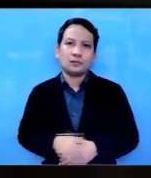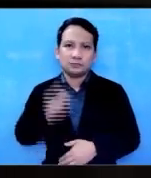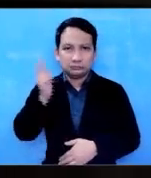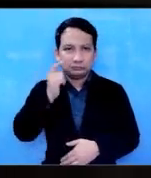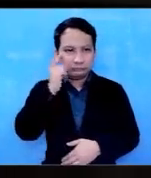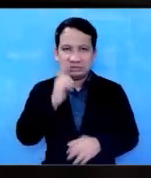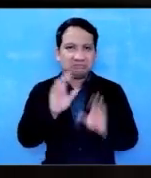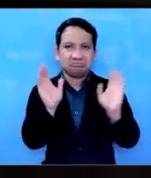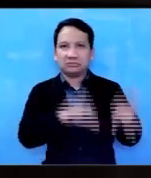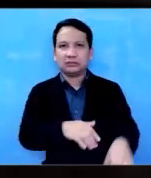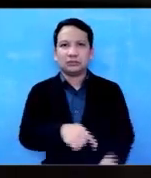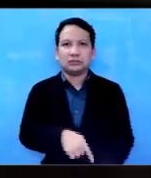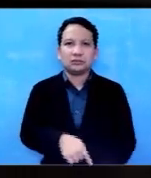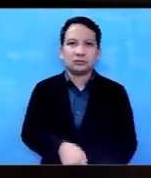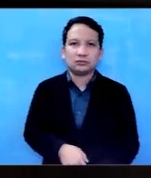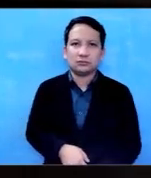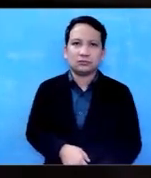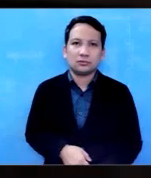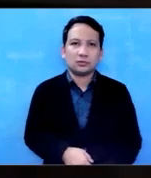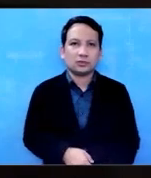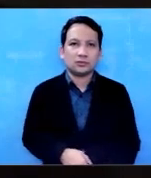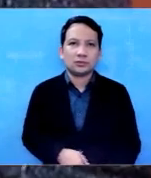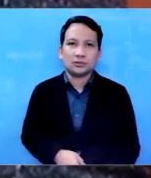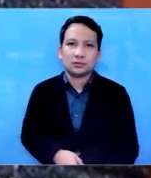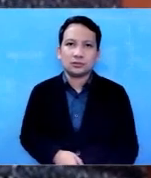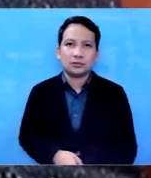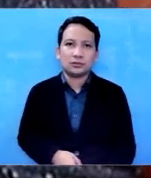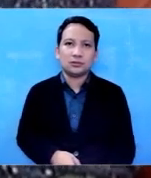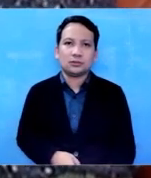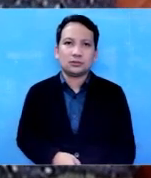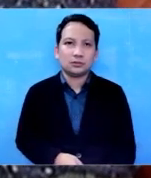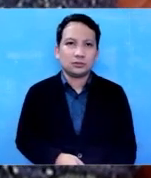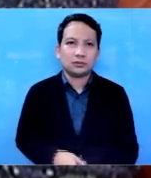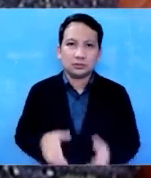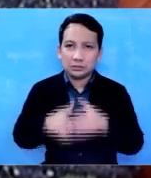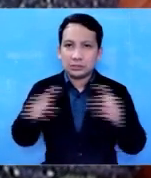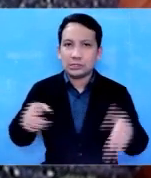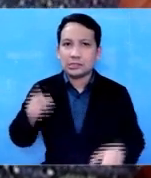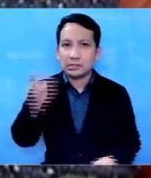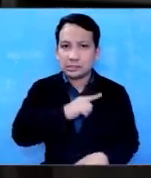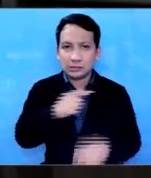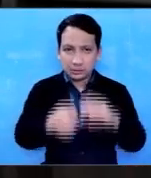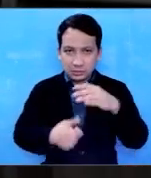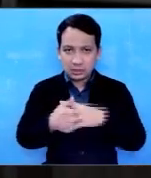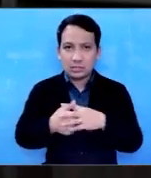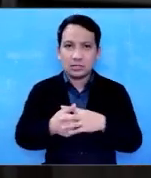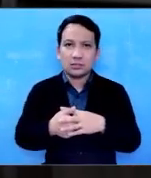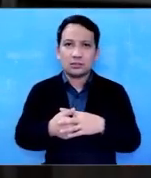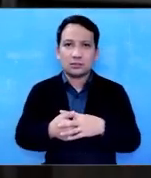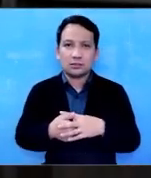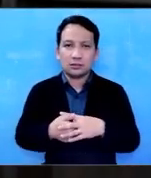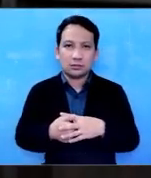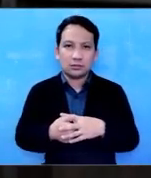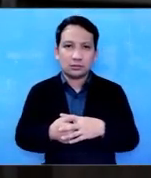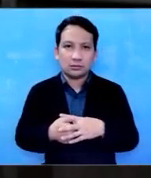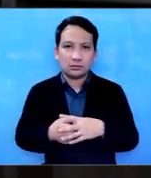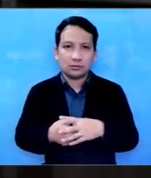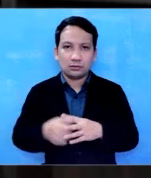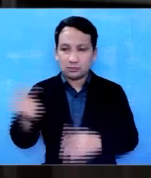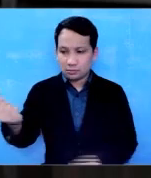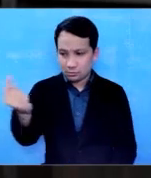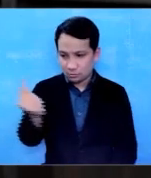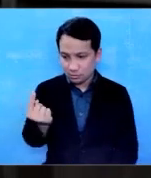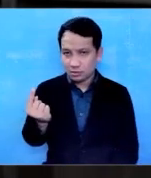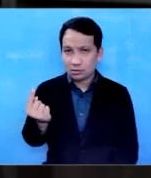ng hostage taking. That's the greatest fake news na lumabas po. Inang pumapasok pa lang si Governor